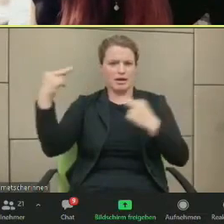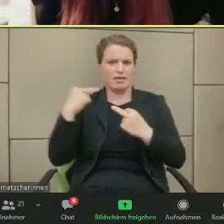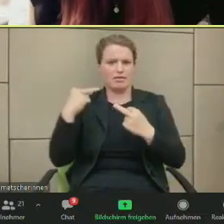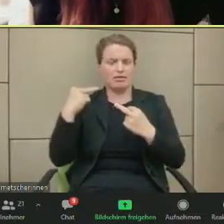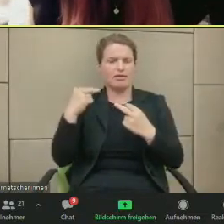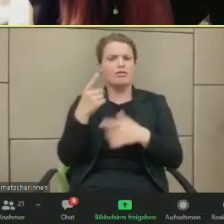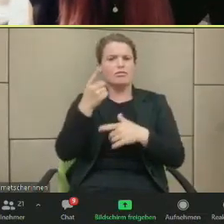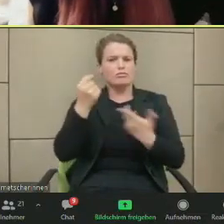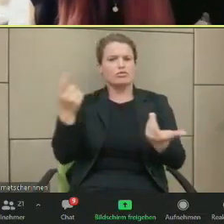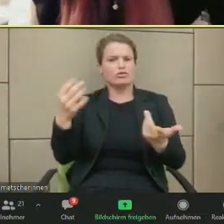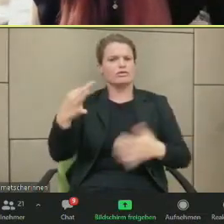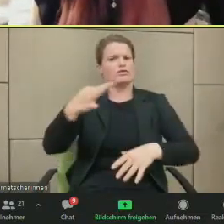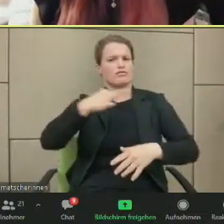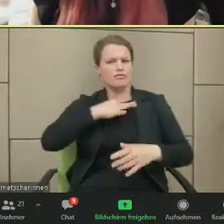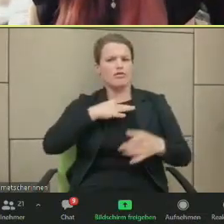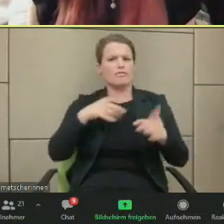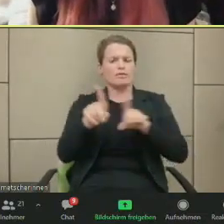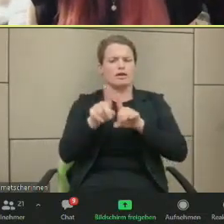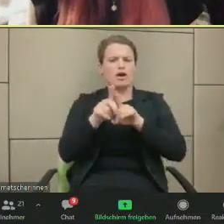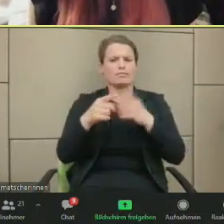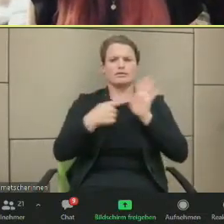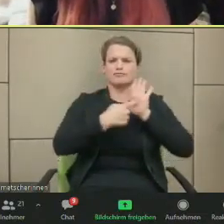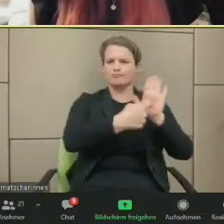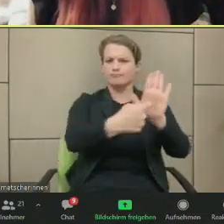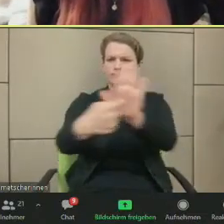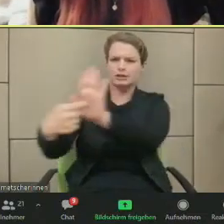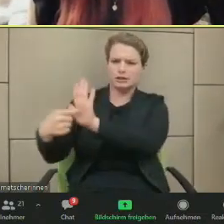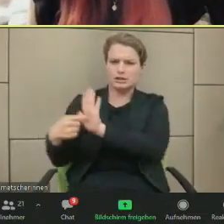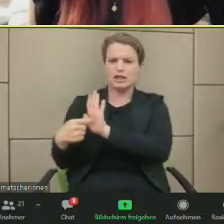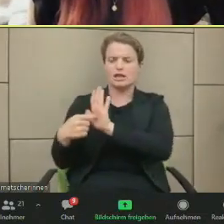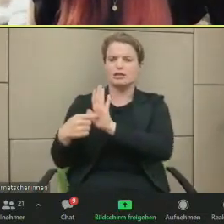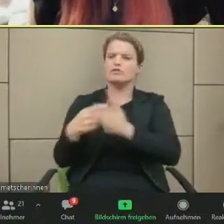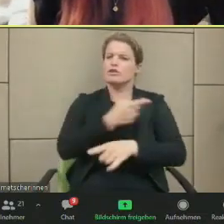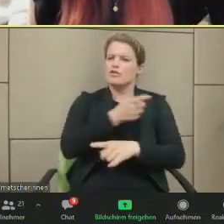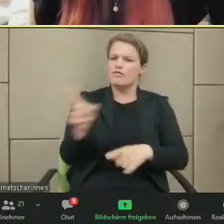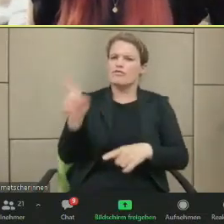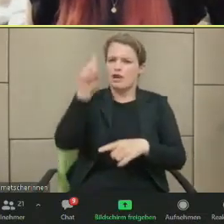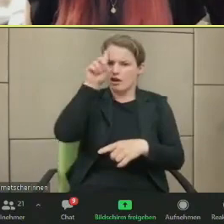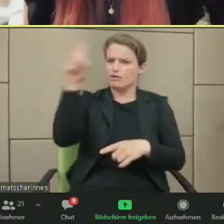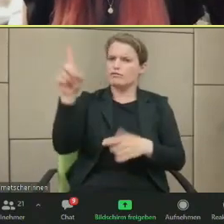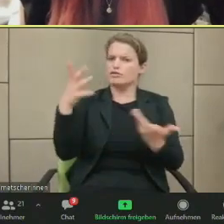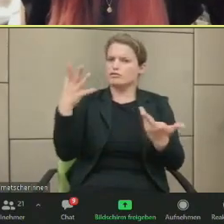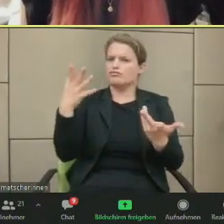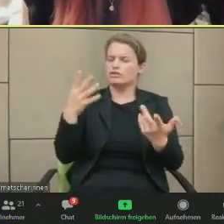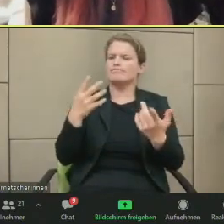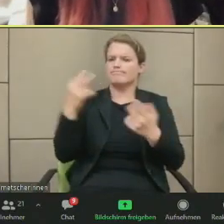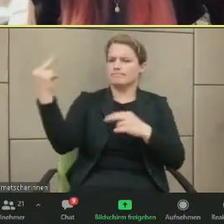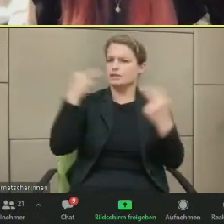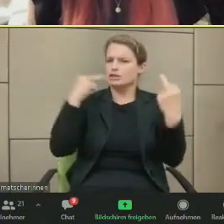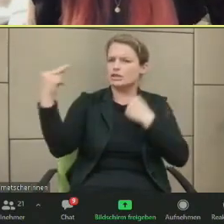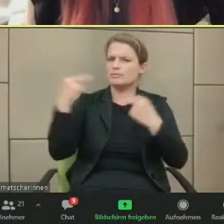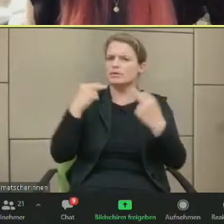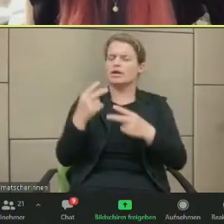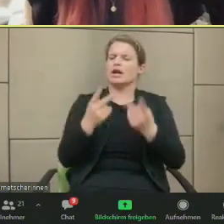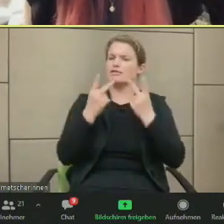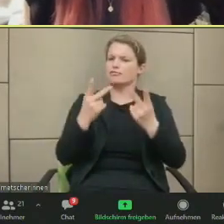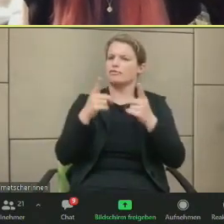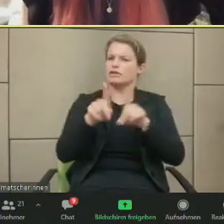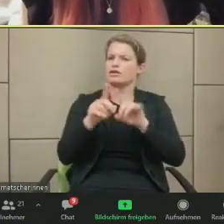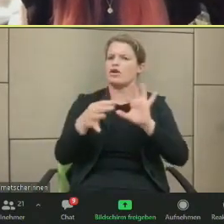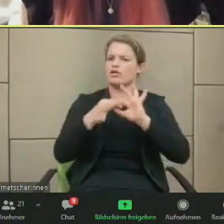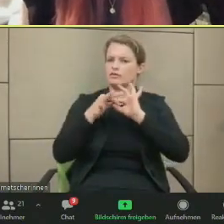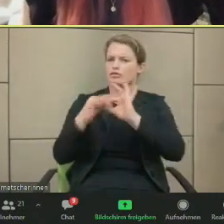Sichtbarkeit schaffen kann. Wir alle wissen, wie wichtig Sichtbarkeit ist bei dem Thema Behinderungen oder auch